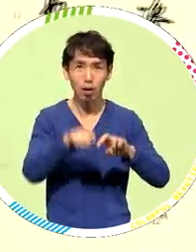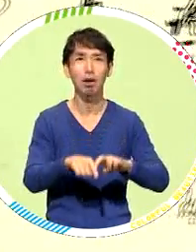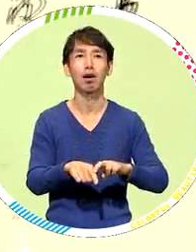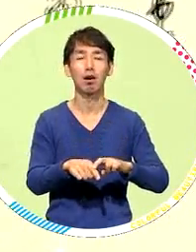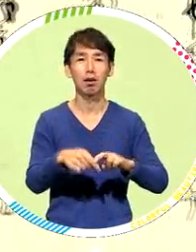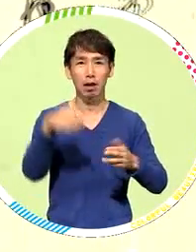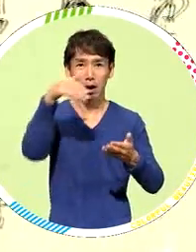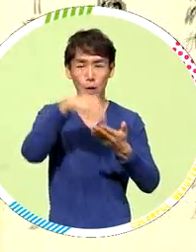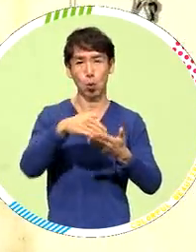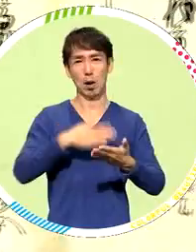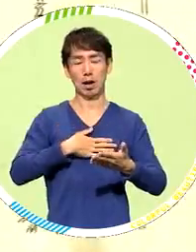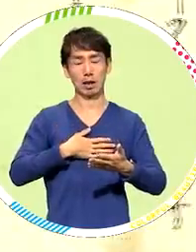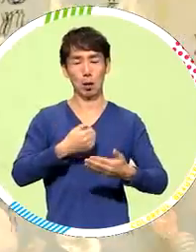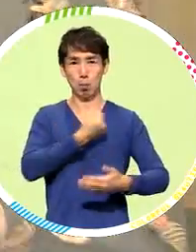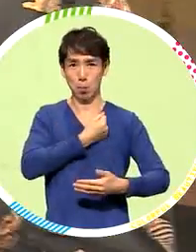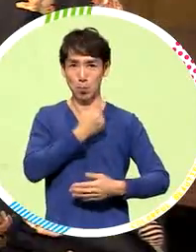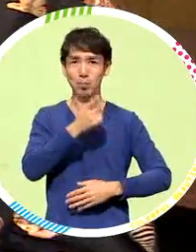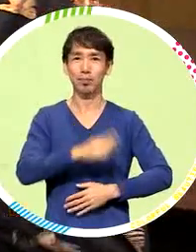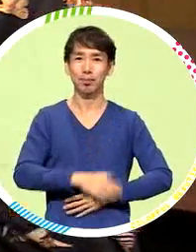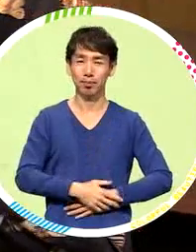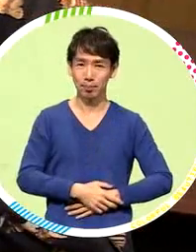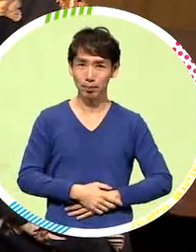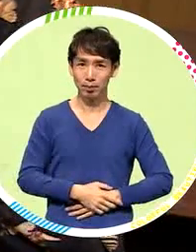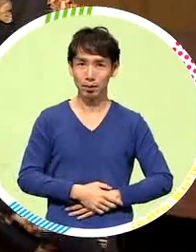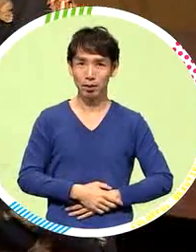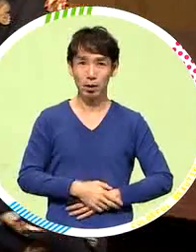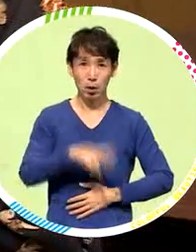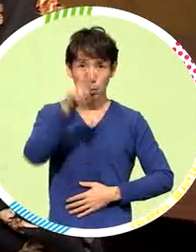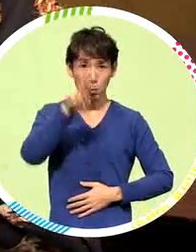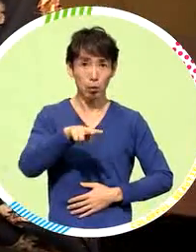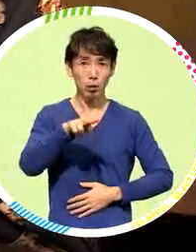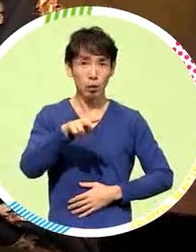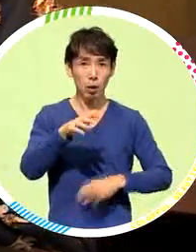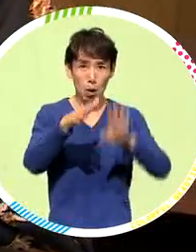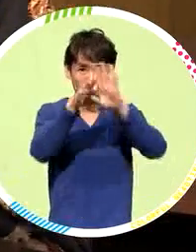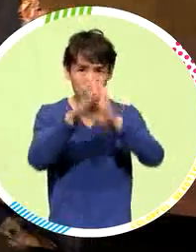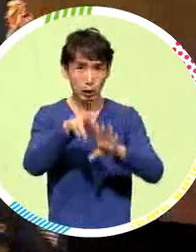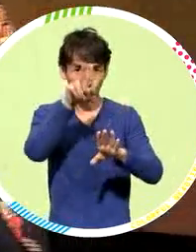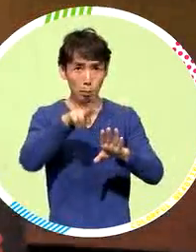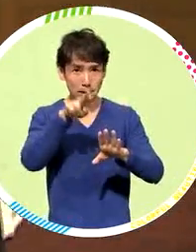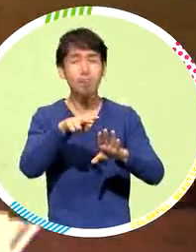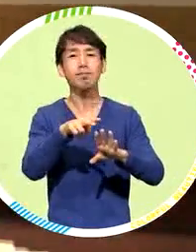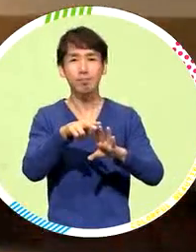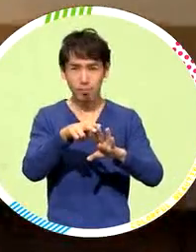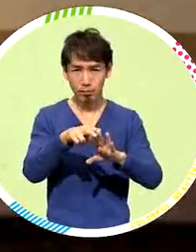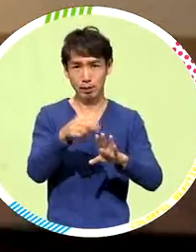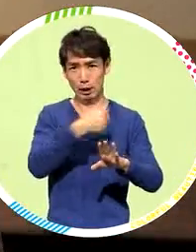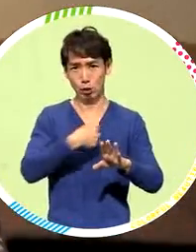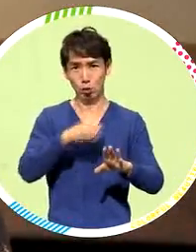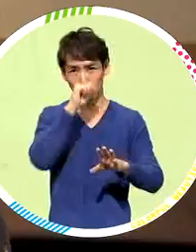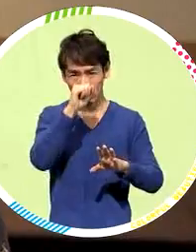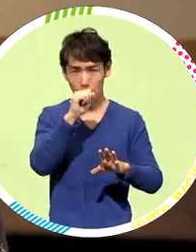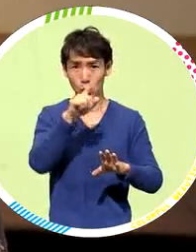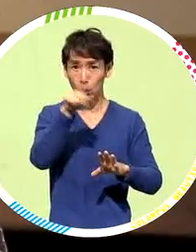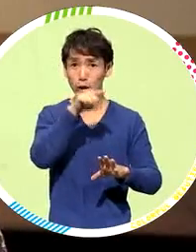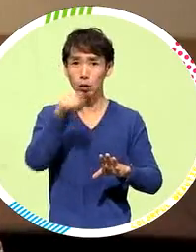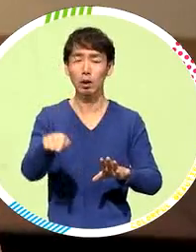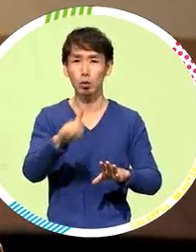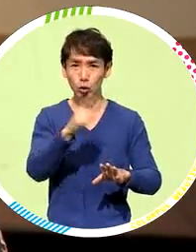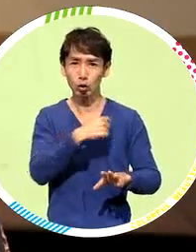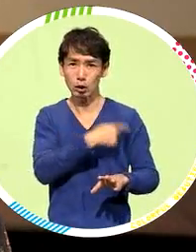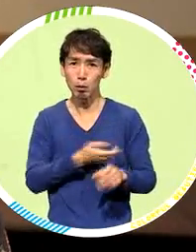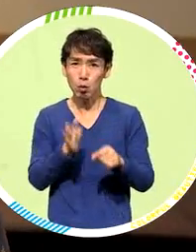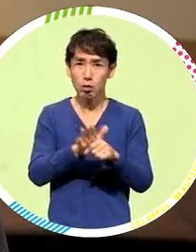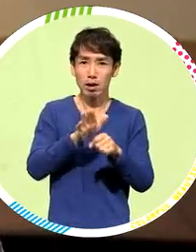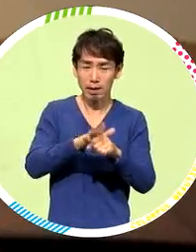登場しと生活感がネオかいいその文字が読めるようになるってのをすごく楽しいですけどもその人がどういう気持ちで書いた